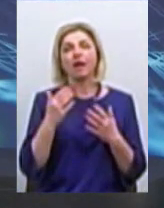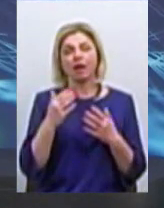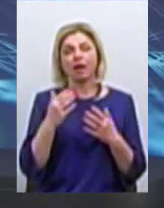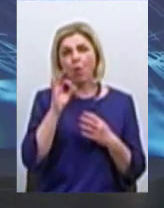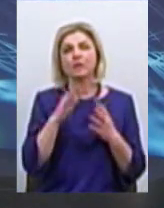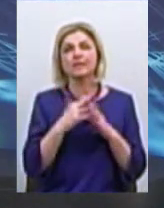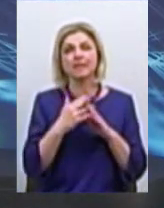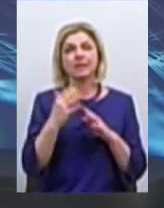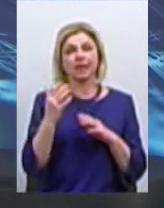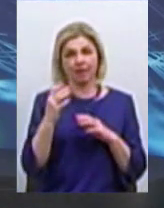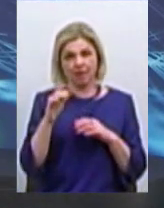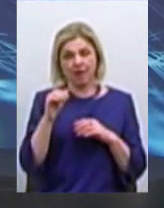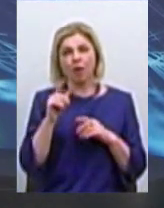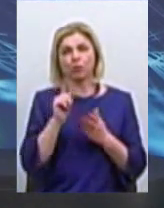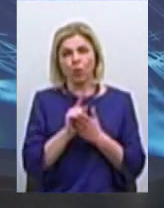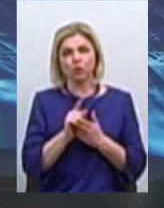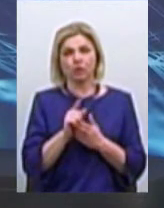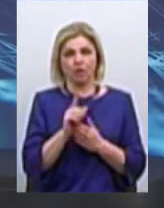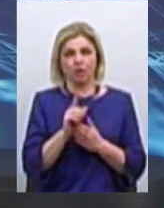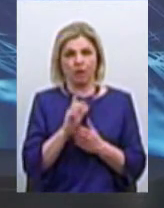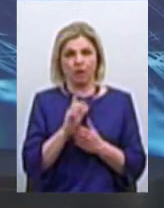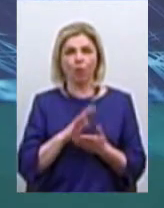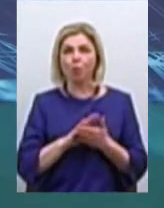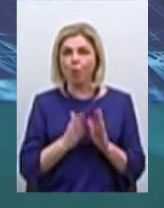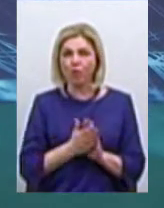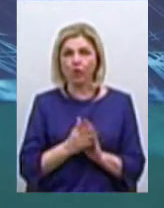місцевості, повинні створити умови, щоб не допускати